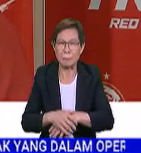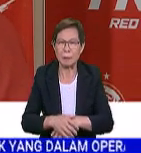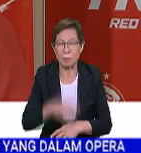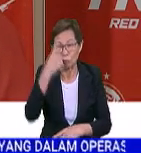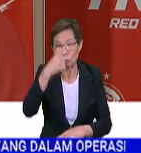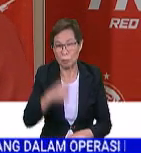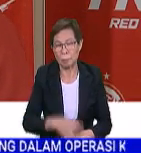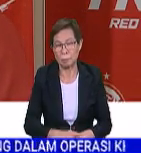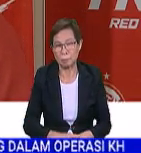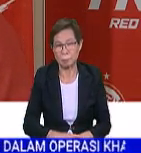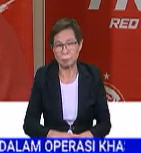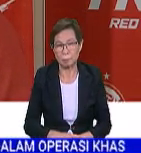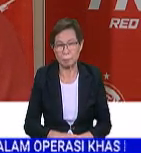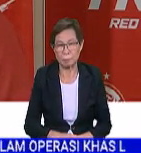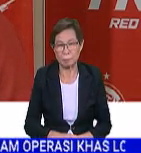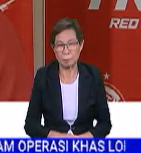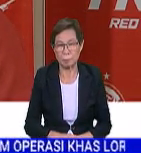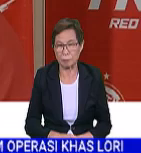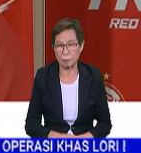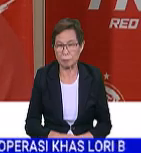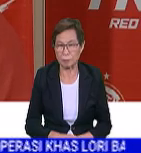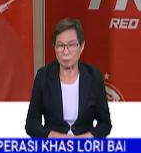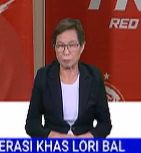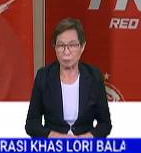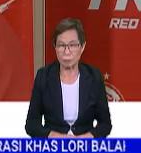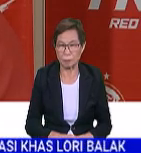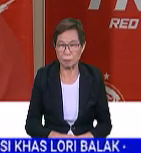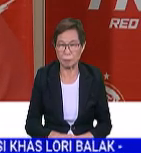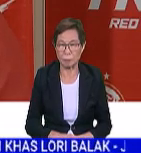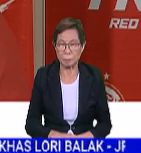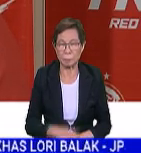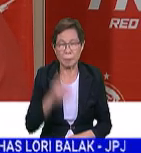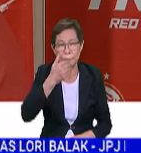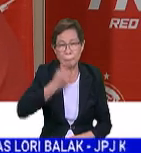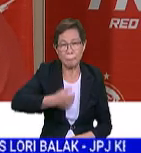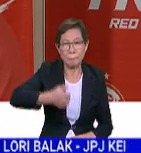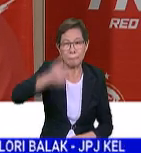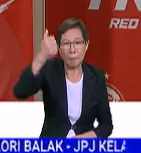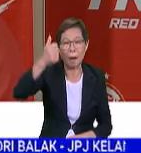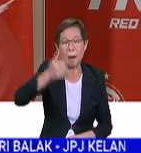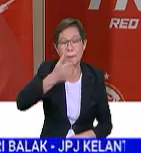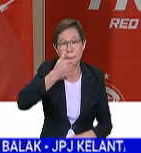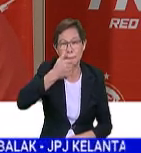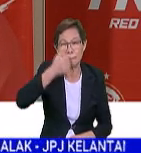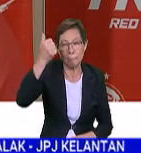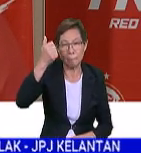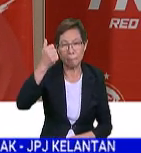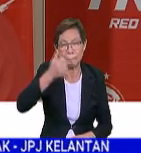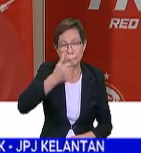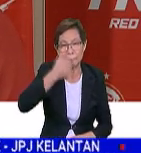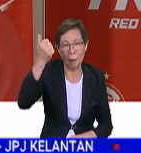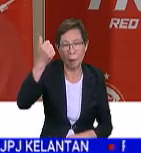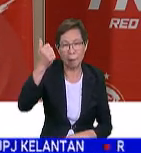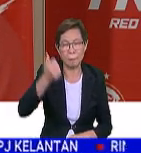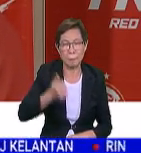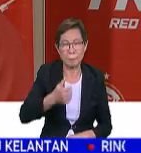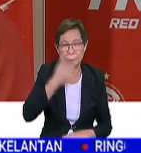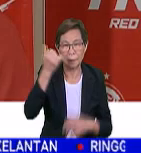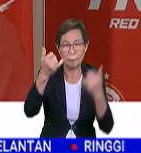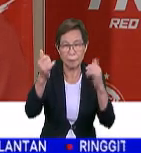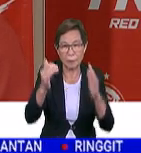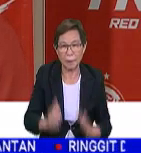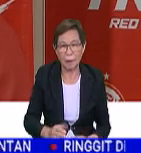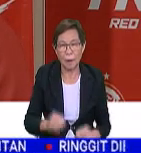saya, apa yang penting, komitmen mereka di padang, the best player yang akan disenaikan. Ya, lah juga sebagai titik. Apa